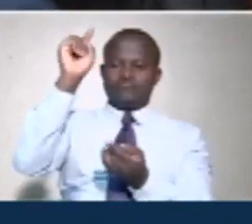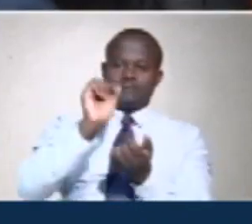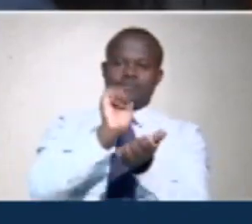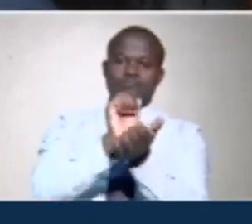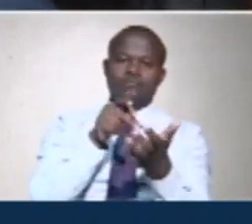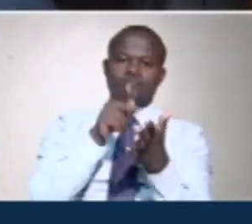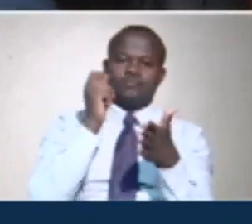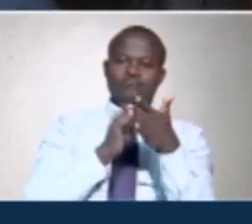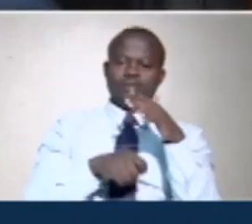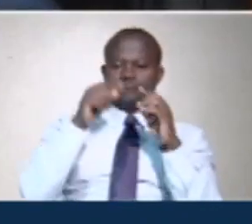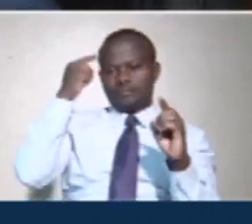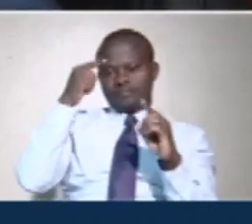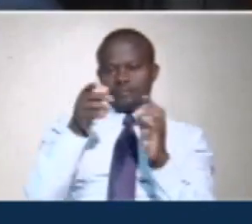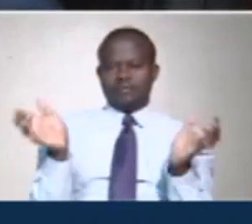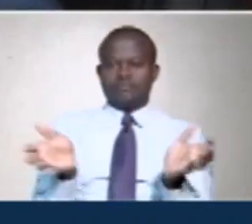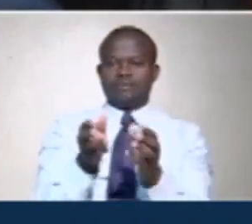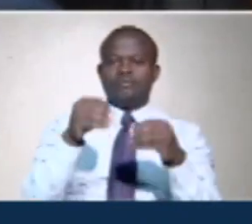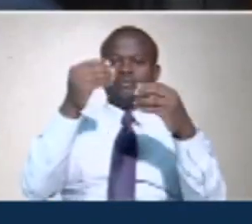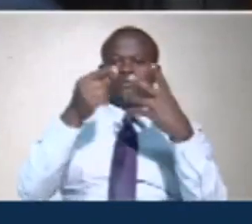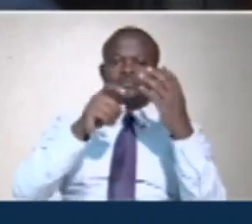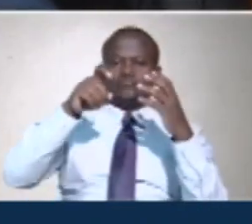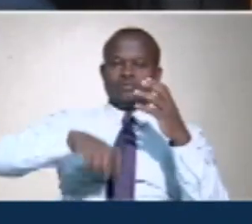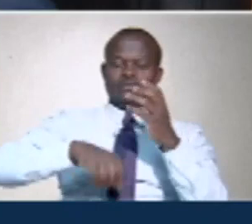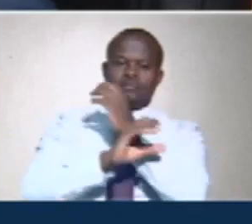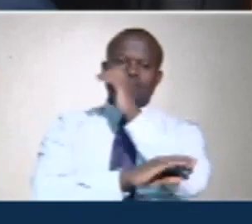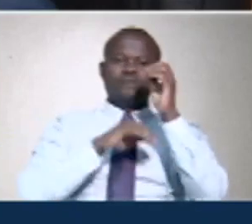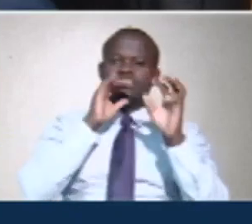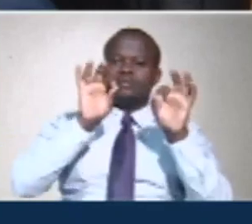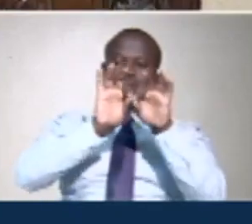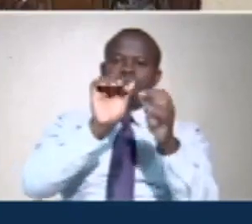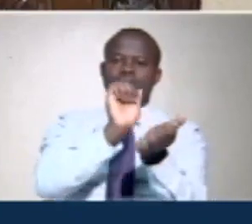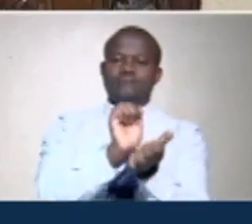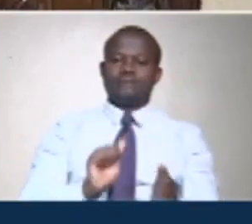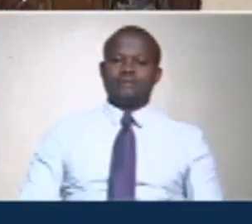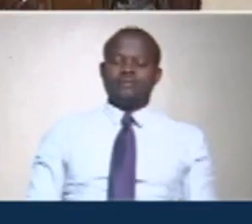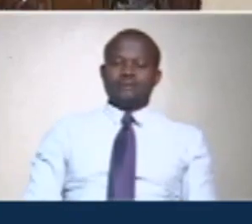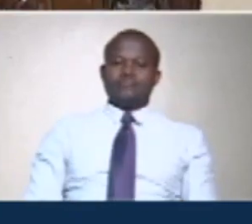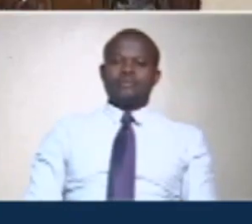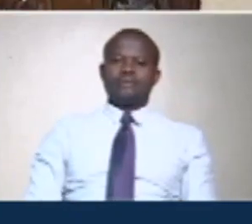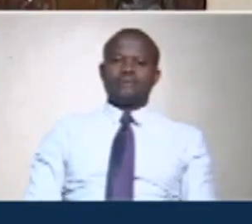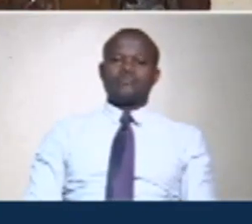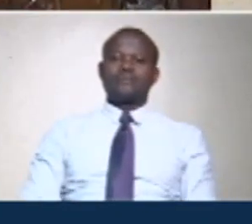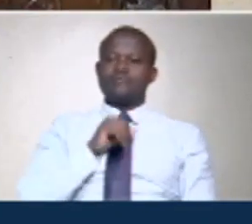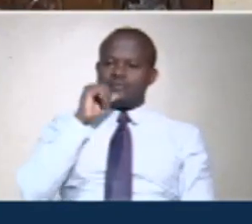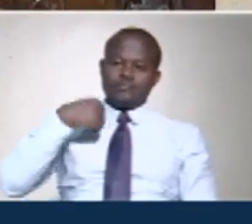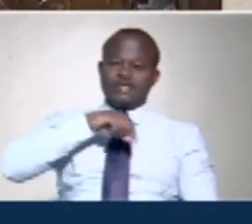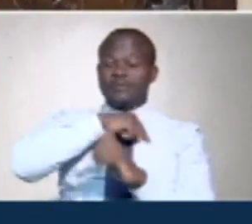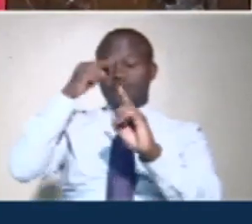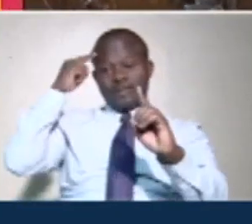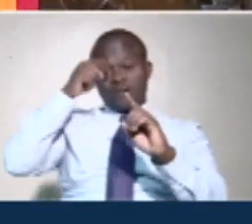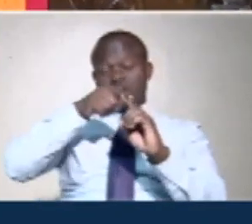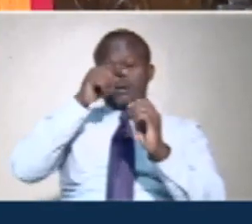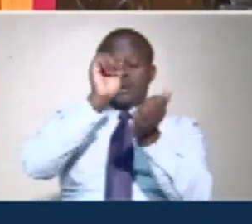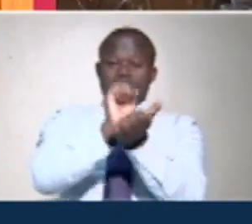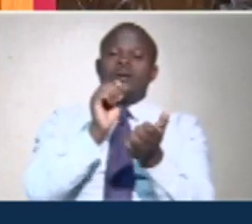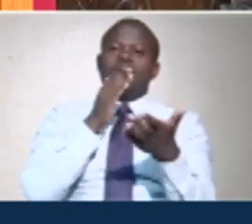ku basora bigamije kubashishikariza gutanga ibyo bagomba igihugu batarindiye guhanwa nta gucyo tugamije ari uguhana guhana ni Yesu